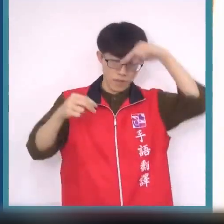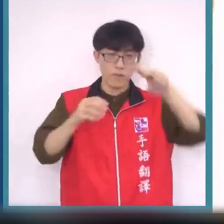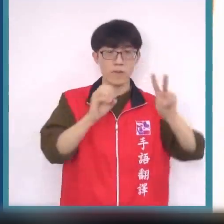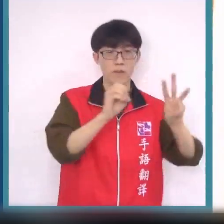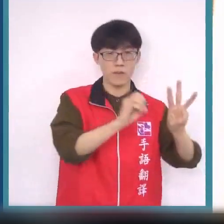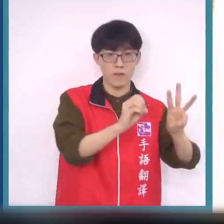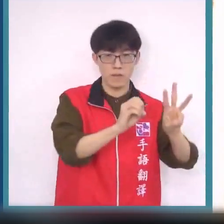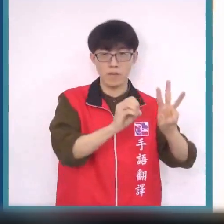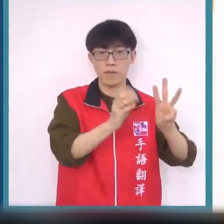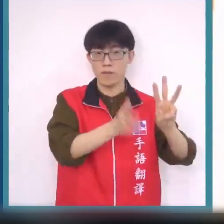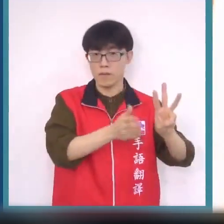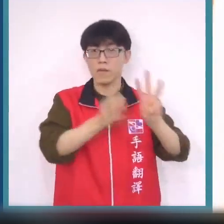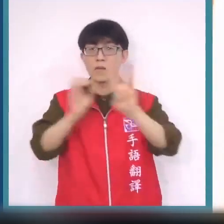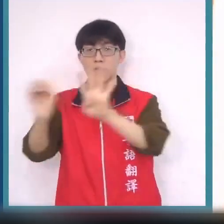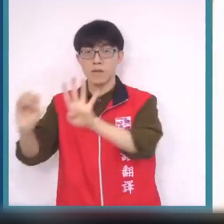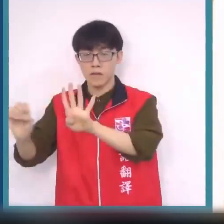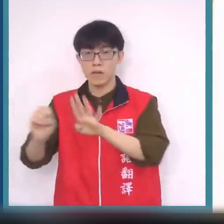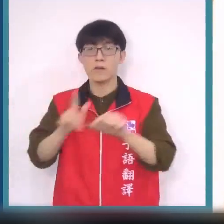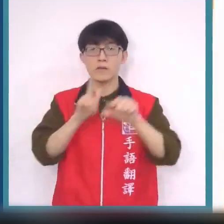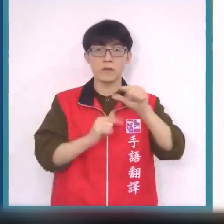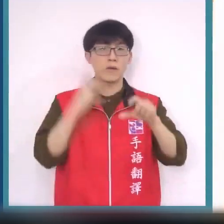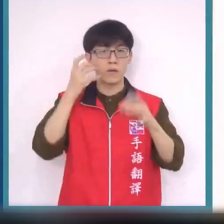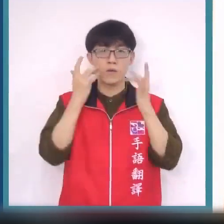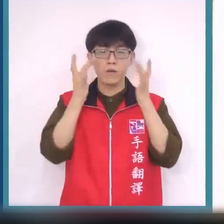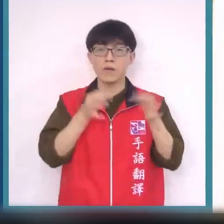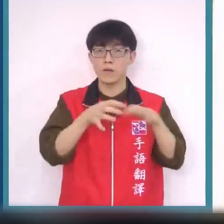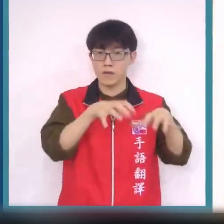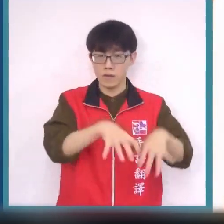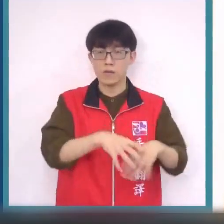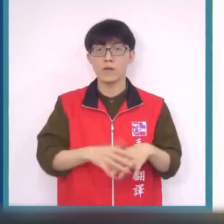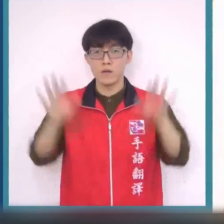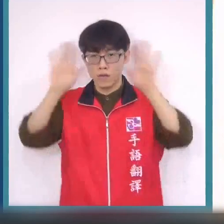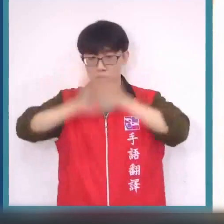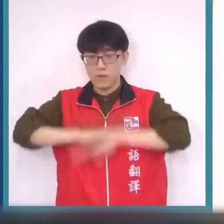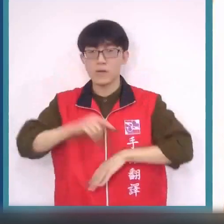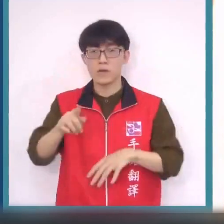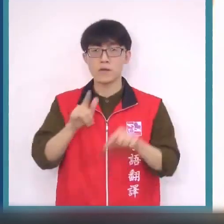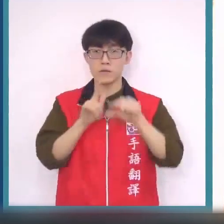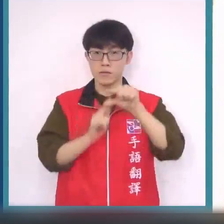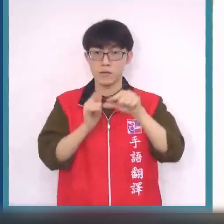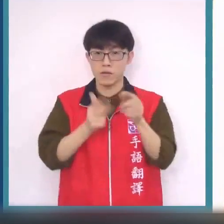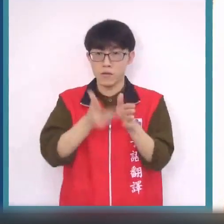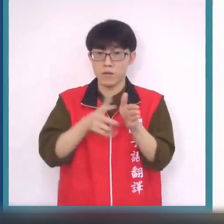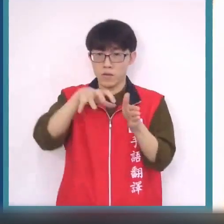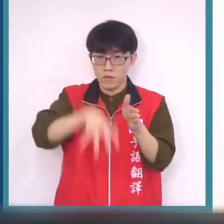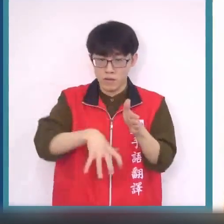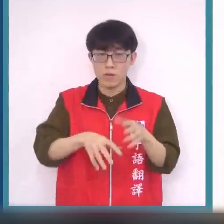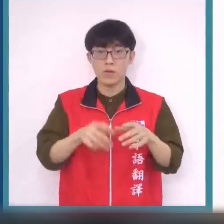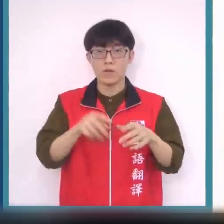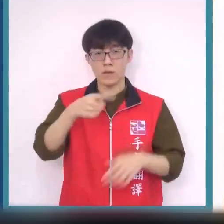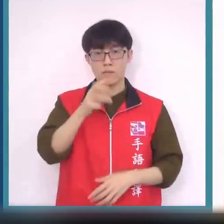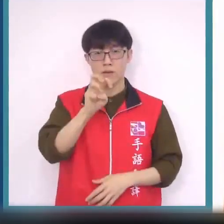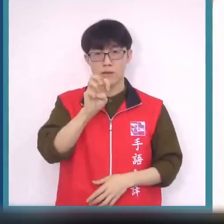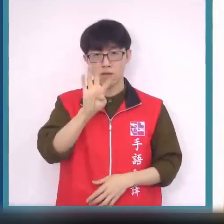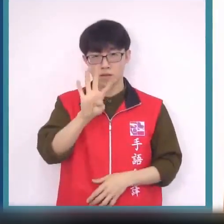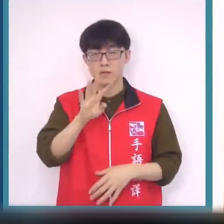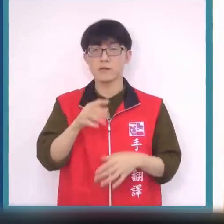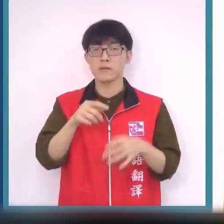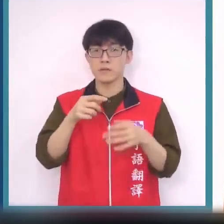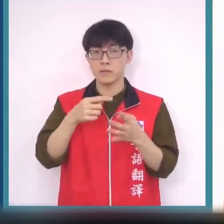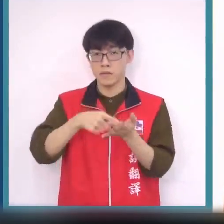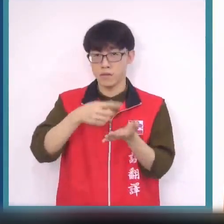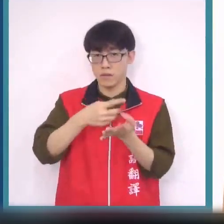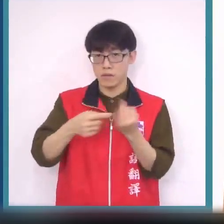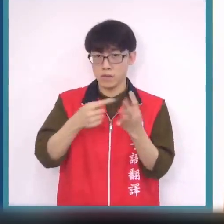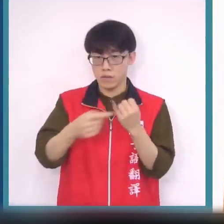3点半到4点中立果菜市场，那晚上的7点中立火车站哦134次啊四强号。那晚上的